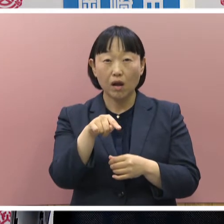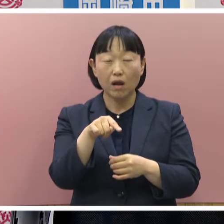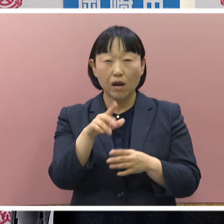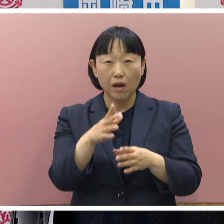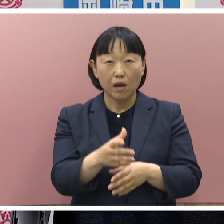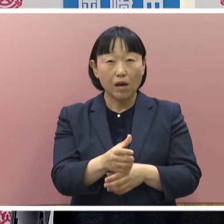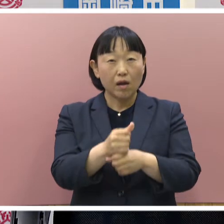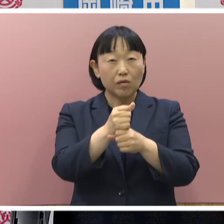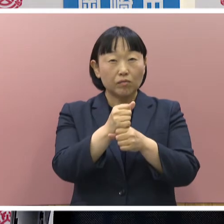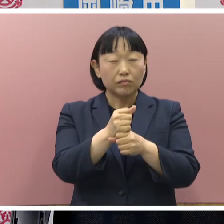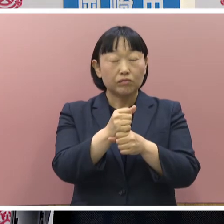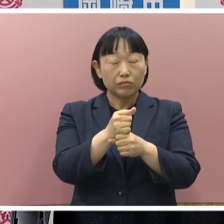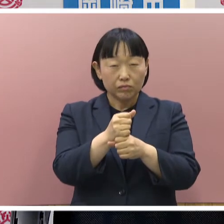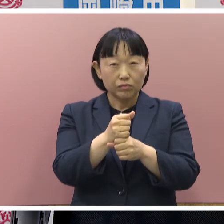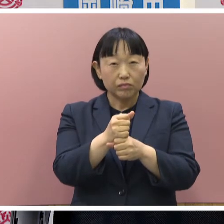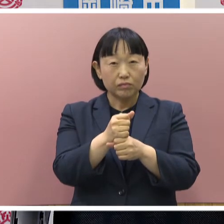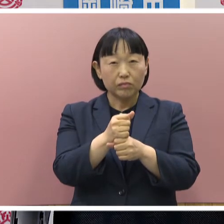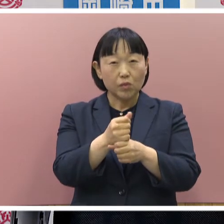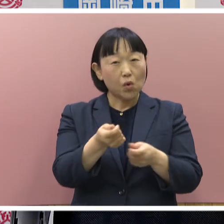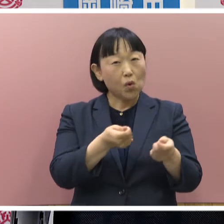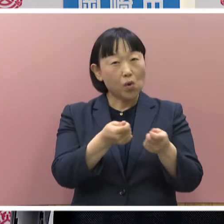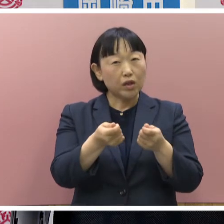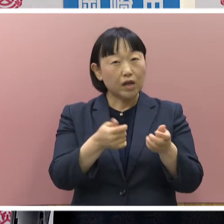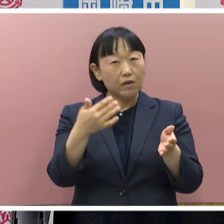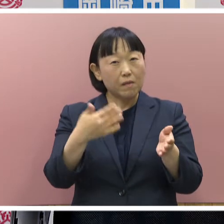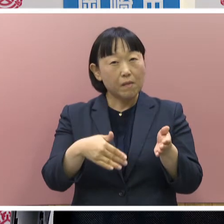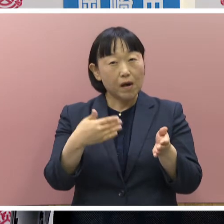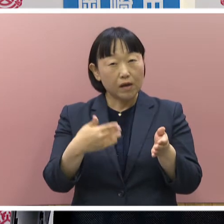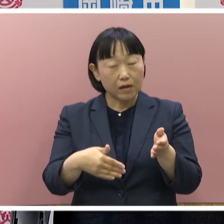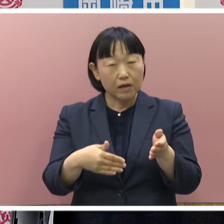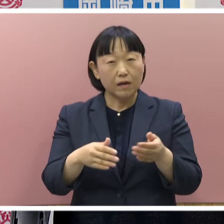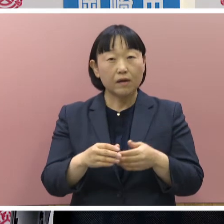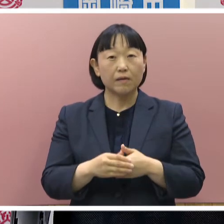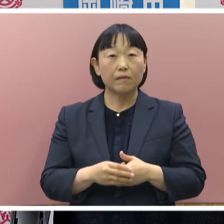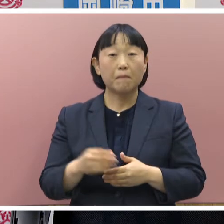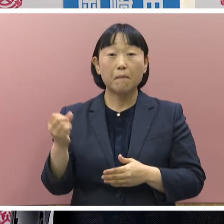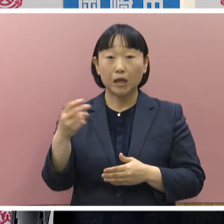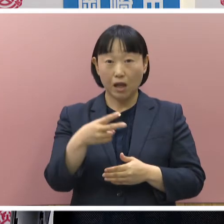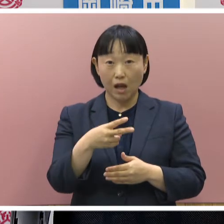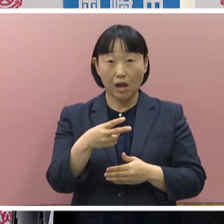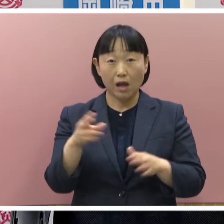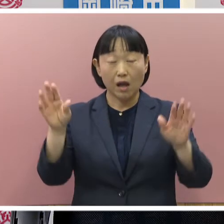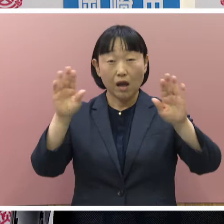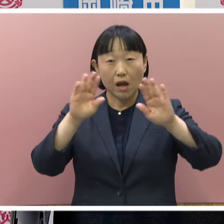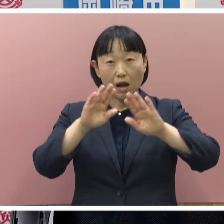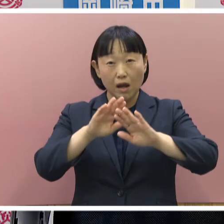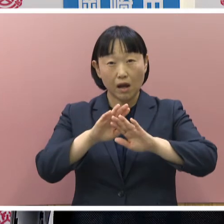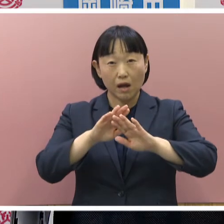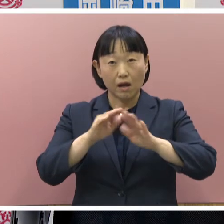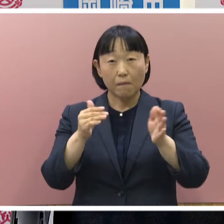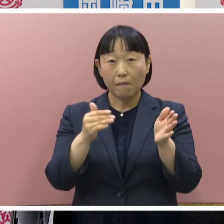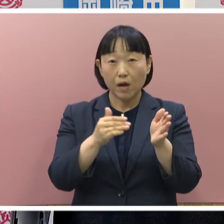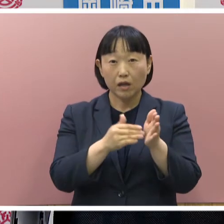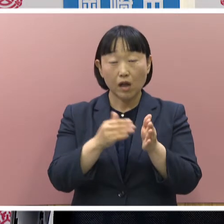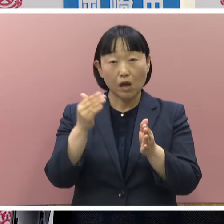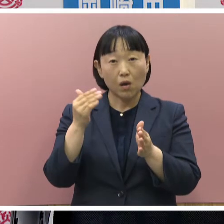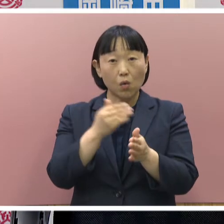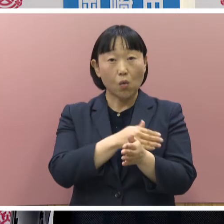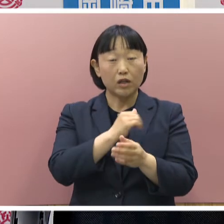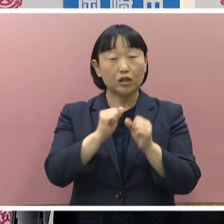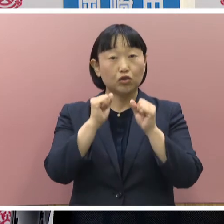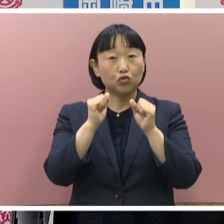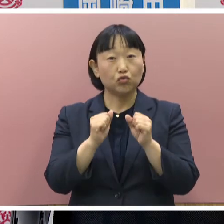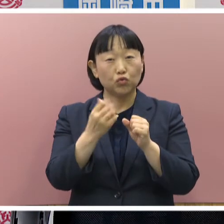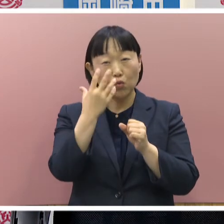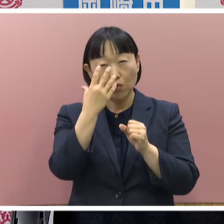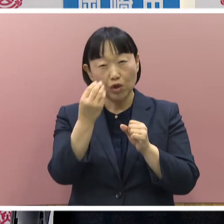商品としてうまくコーディネートされていませんでした。また夜間まで岡崎を楽しむ魅力的なコンテンツ